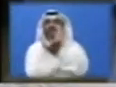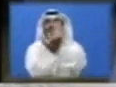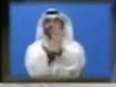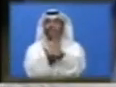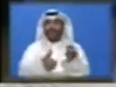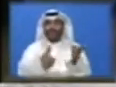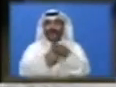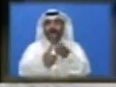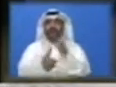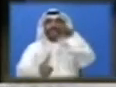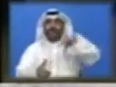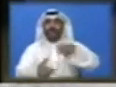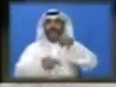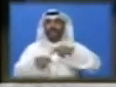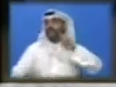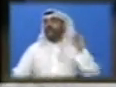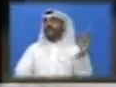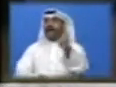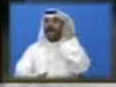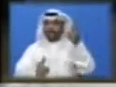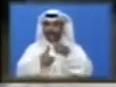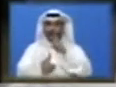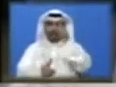الغير مسبوق لدولة الكويت